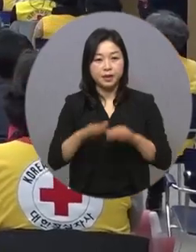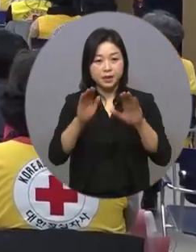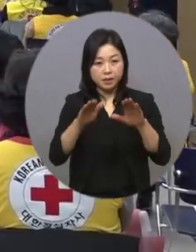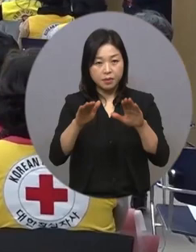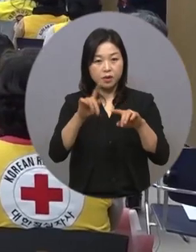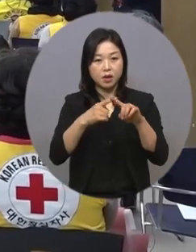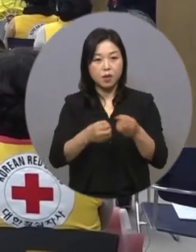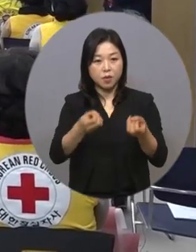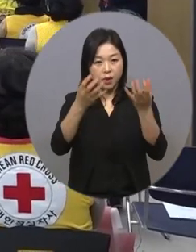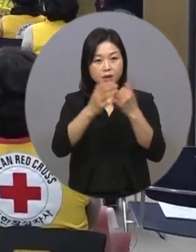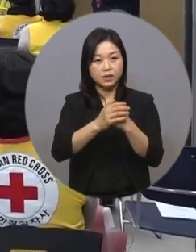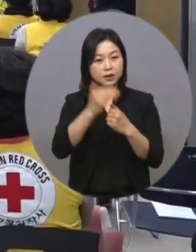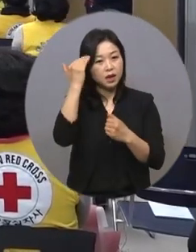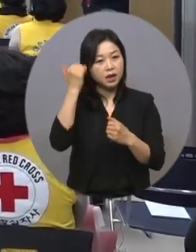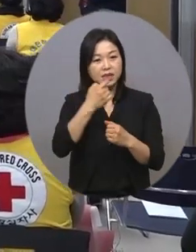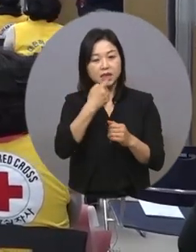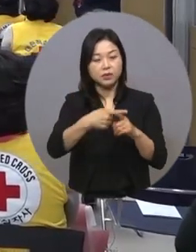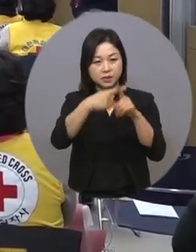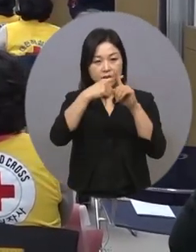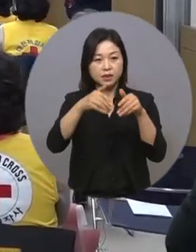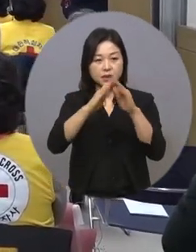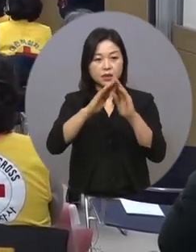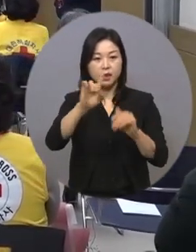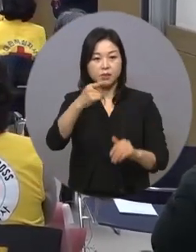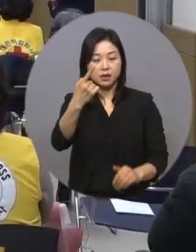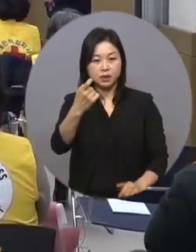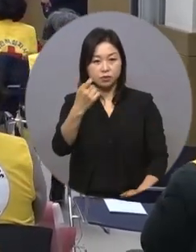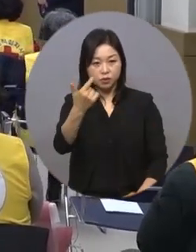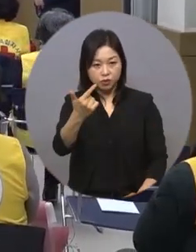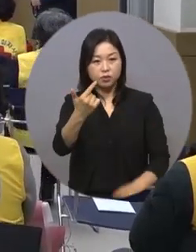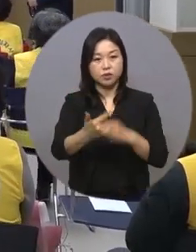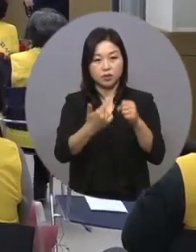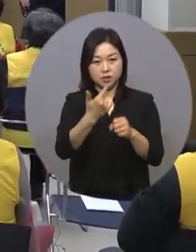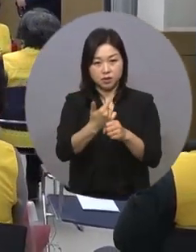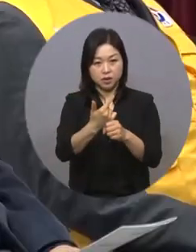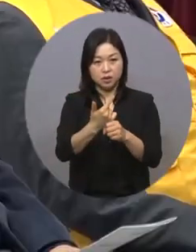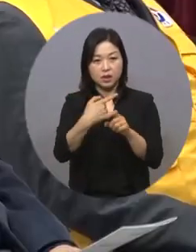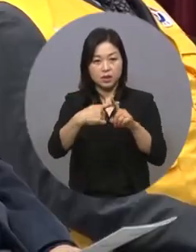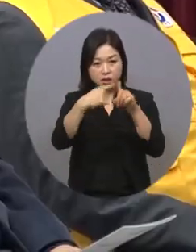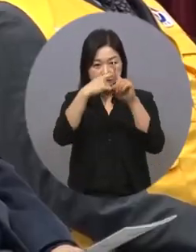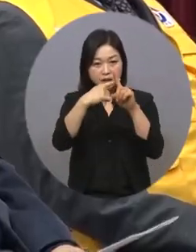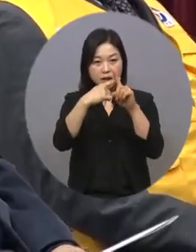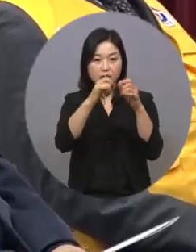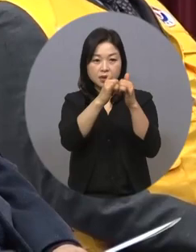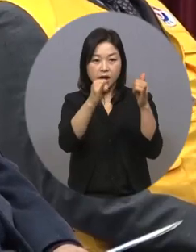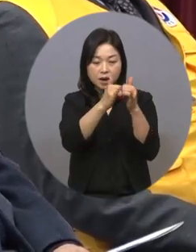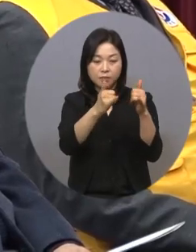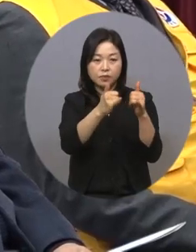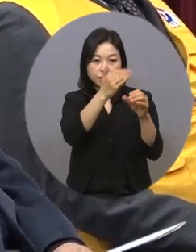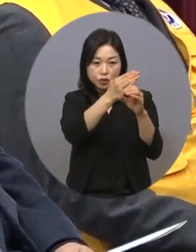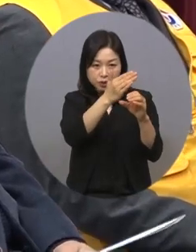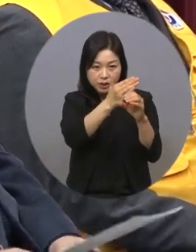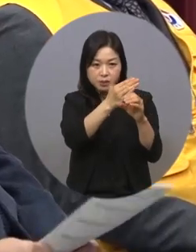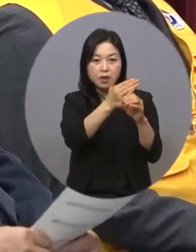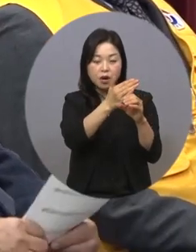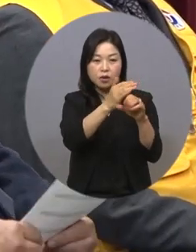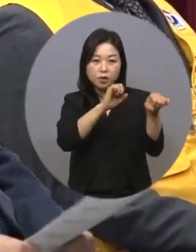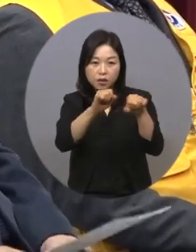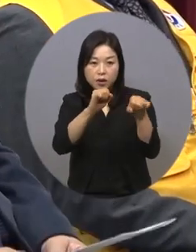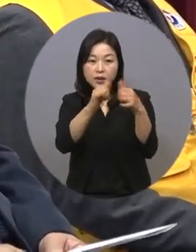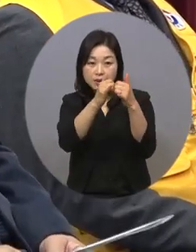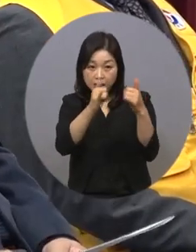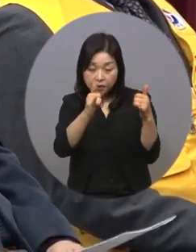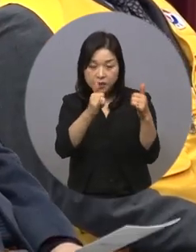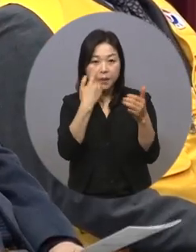연차대회는 대한적십자사 창립 116주년을 맞아 적십자 인도주의 사업에 헌신한 유공자들을 발굴해